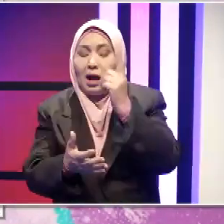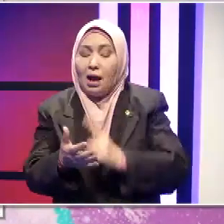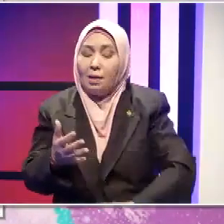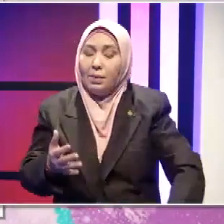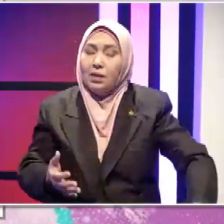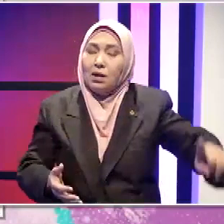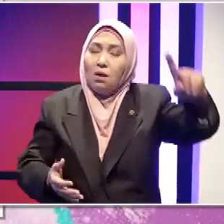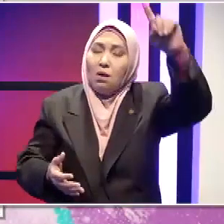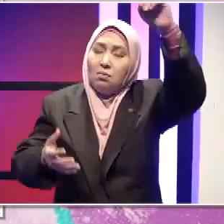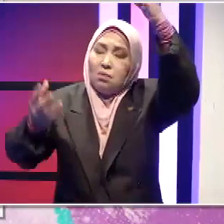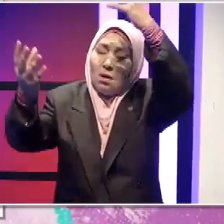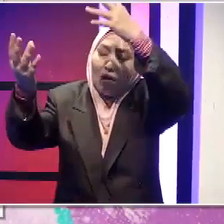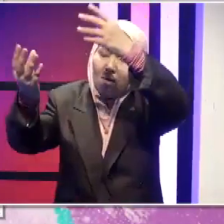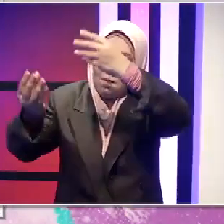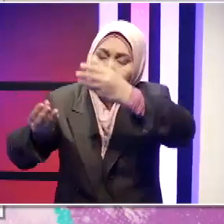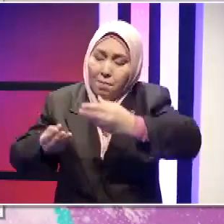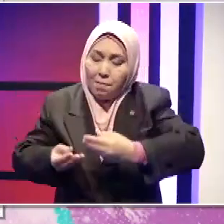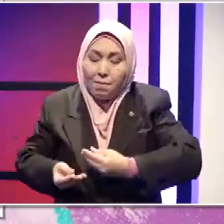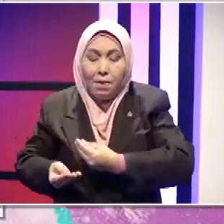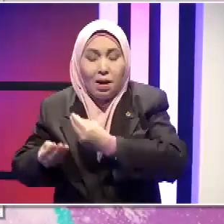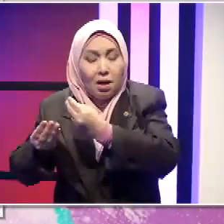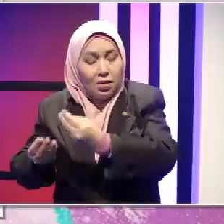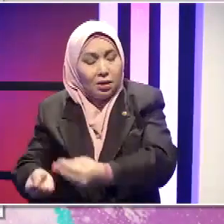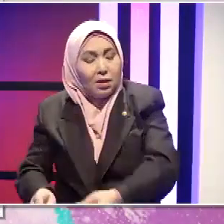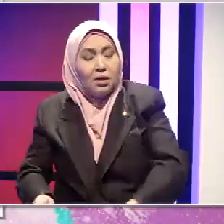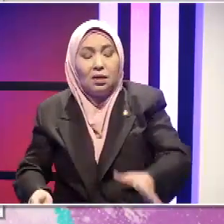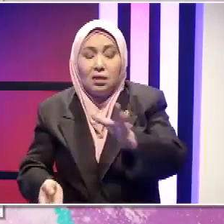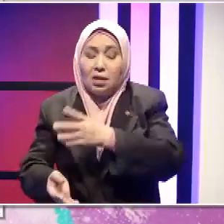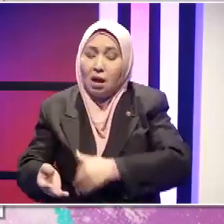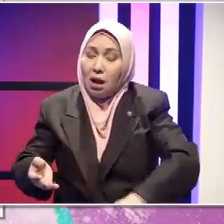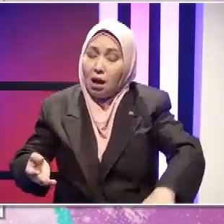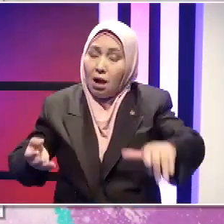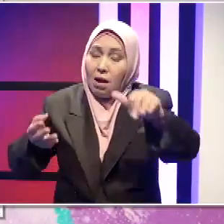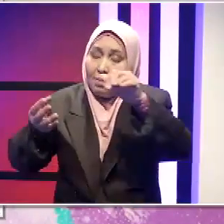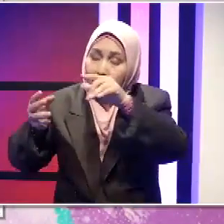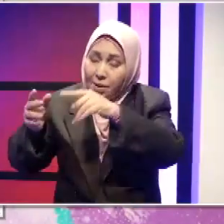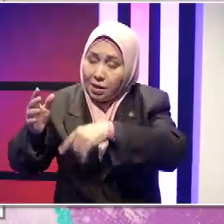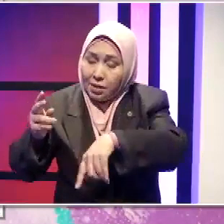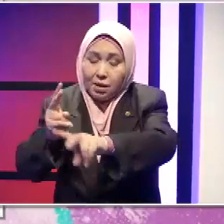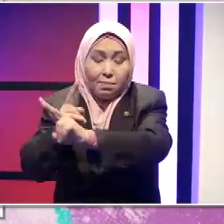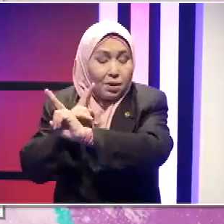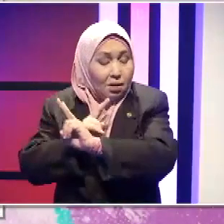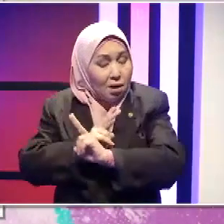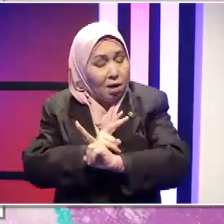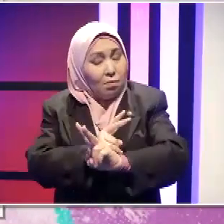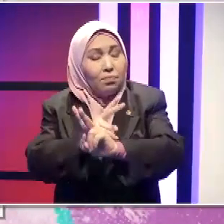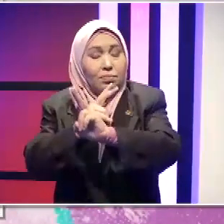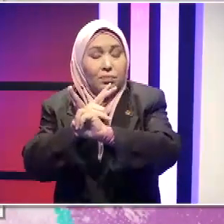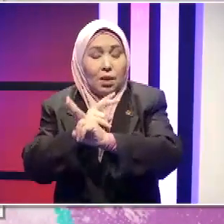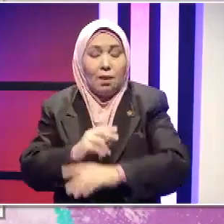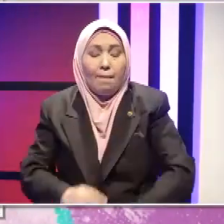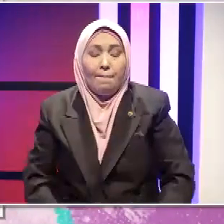atau mulu wakow umroh Mun